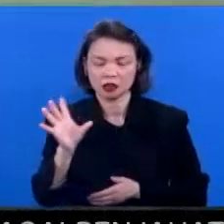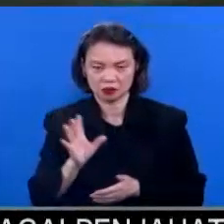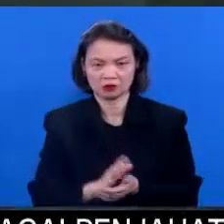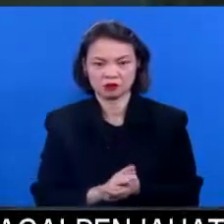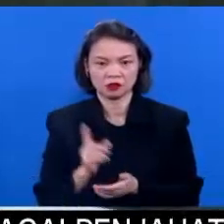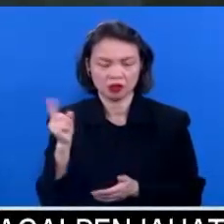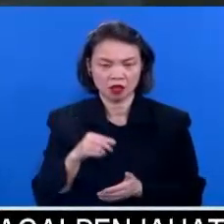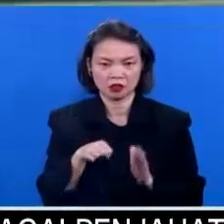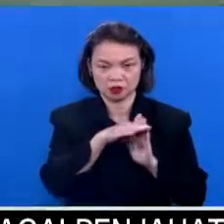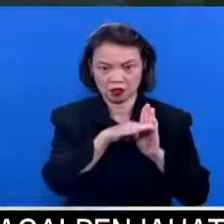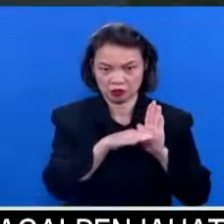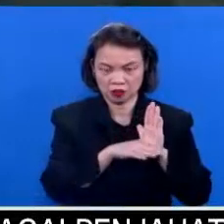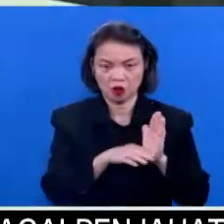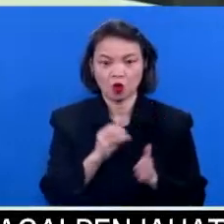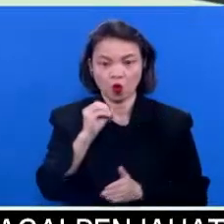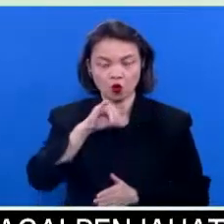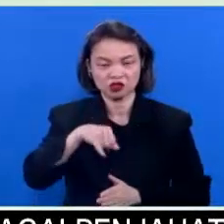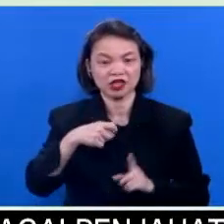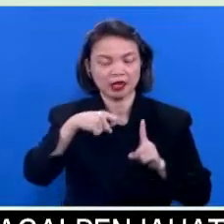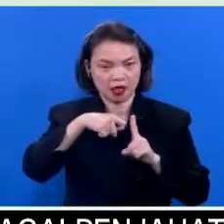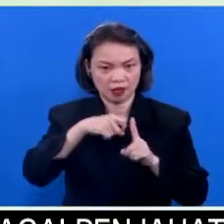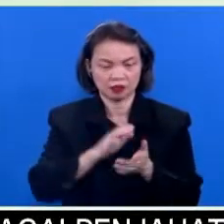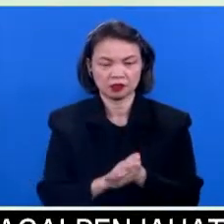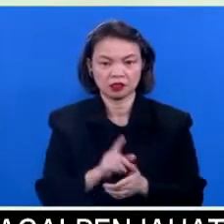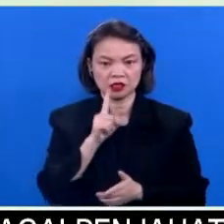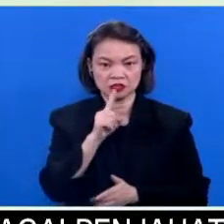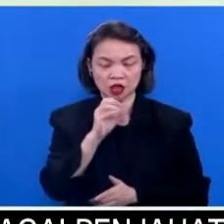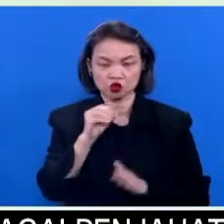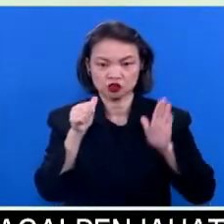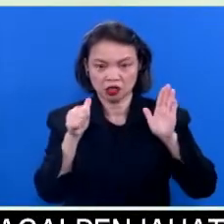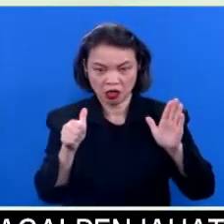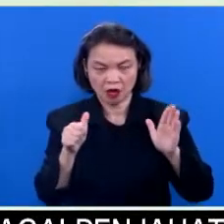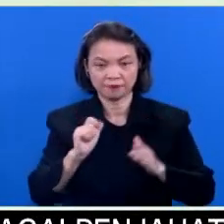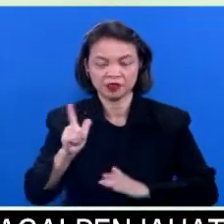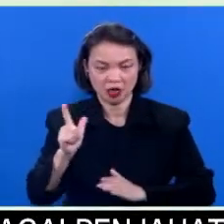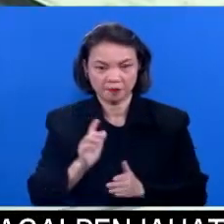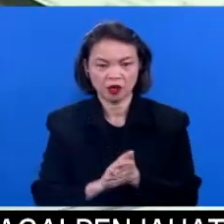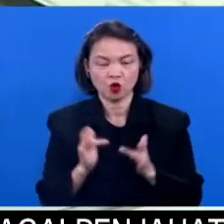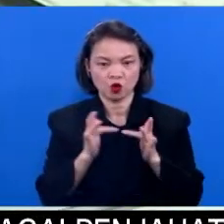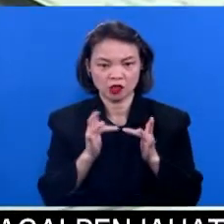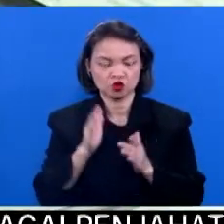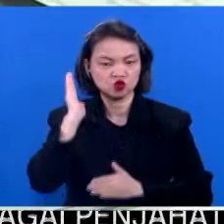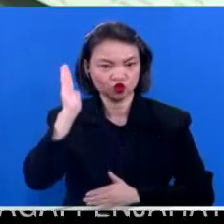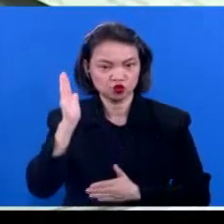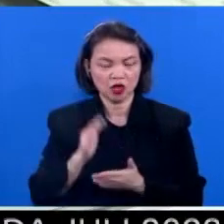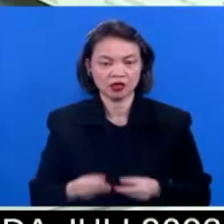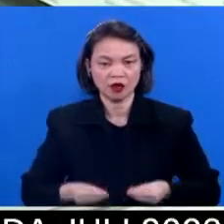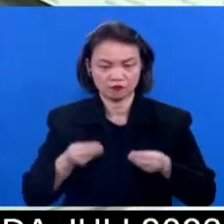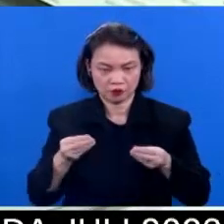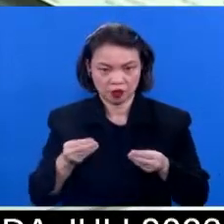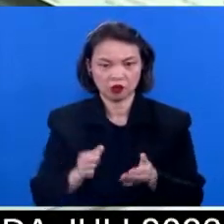Berdasarkan data Otoritas Jasa Keuangan, saat ini baru 106 pinjaman online di Indonesia yang sudah terdaftar secara resmi atau